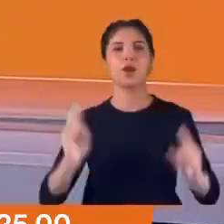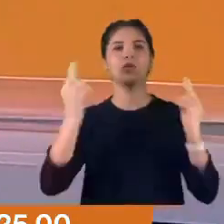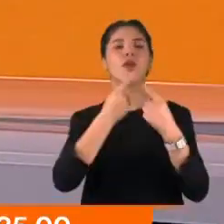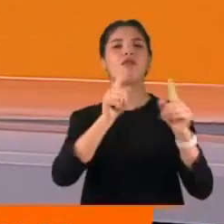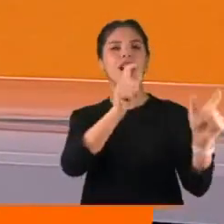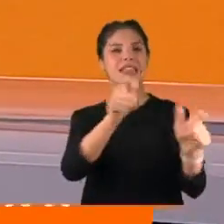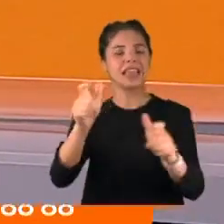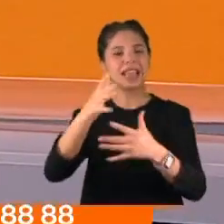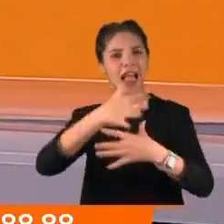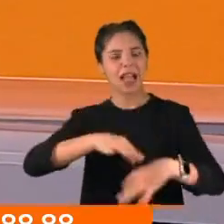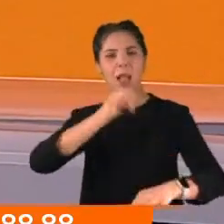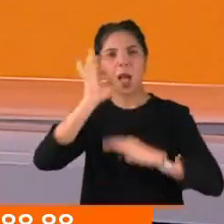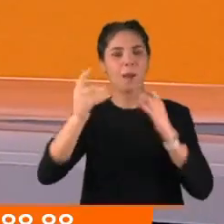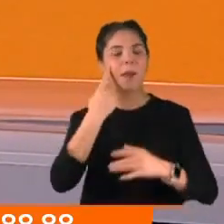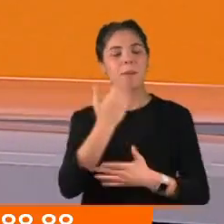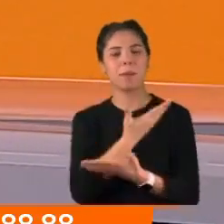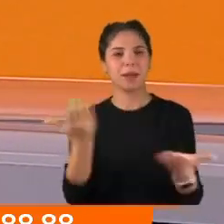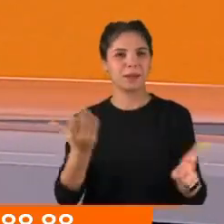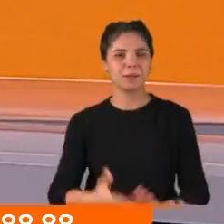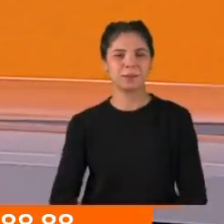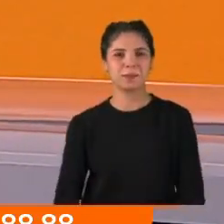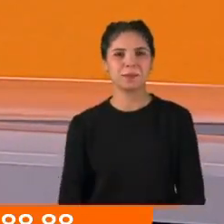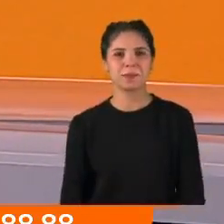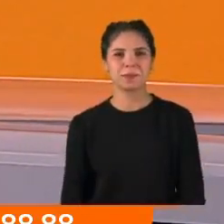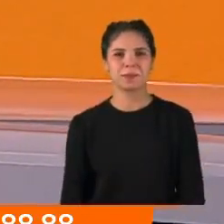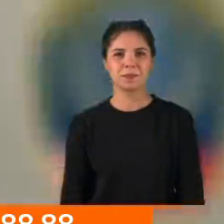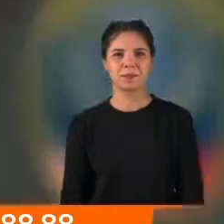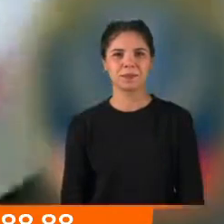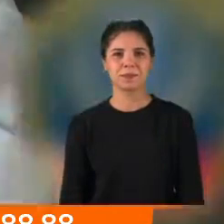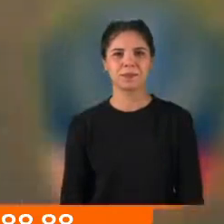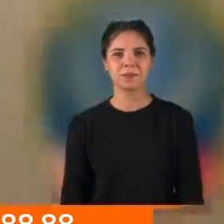Dünyanın farklı noktalarından görüntüsüyle öne çıkan başlıklarla devam ediyoruz.